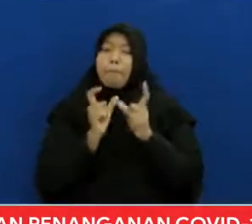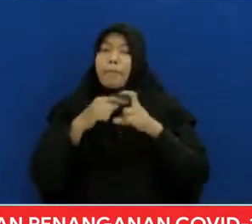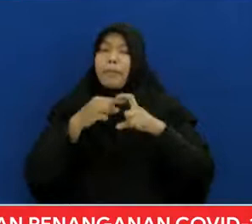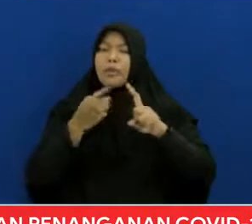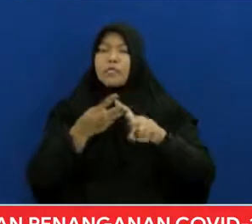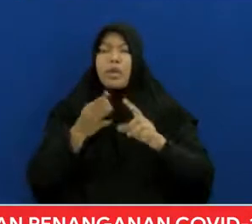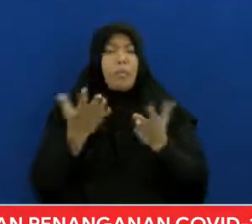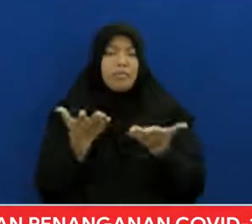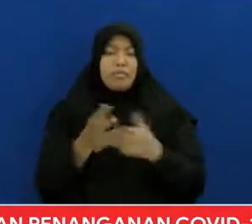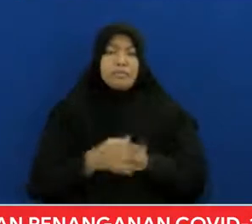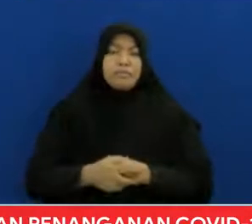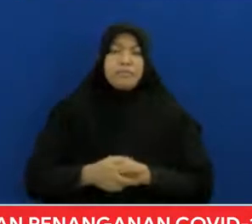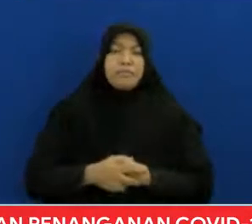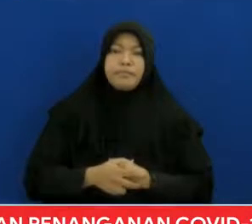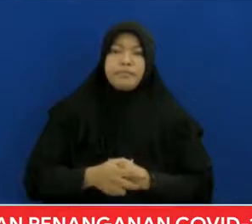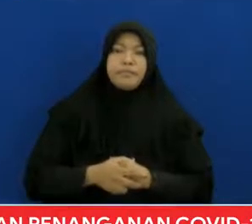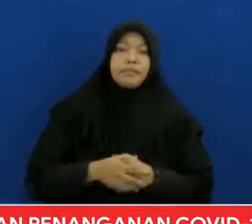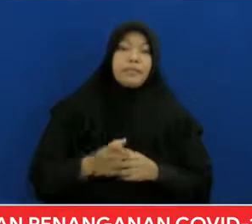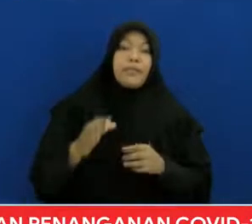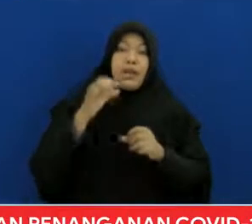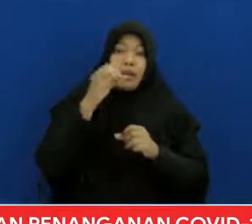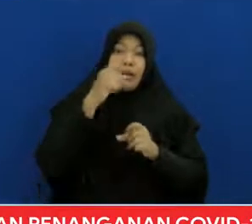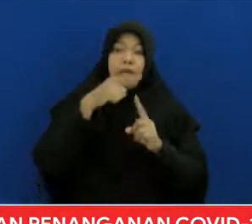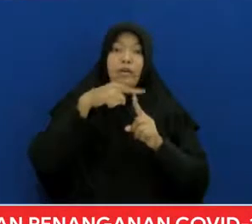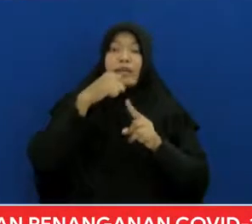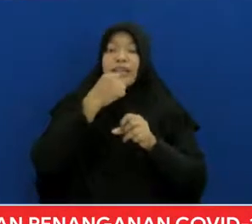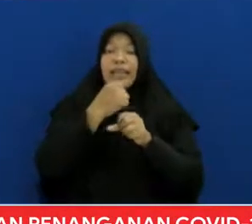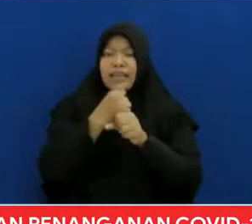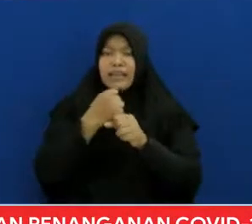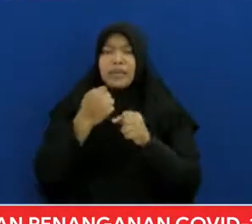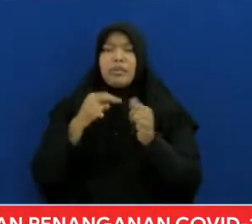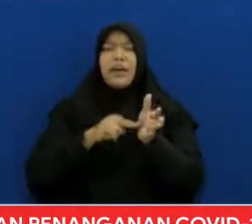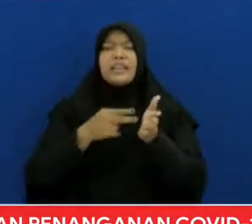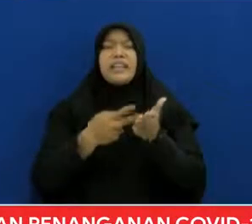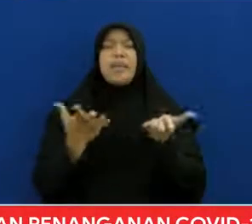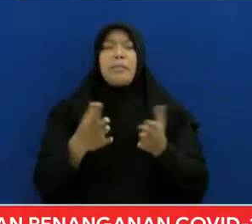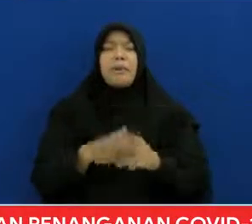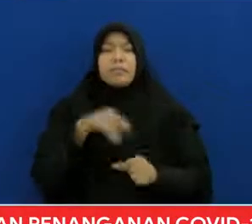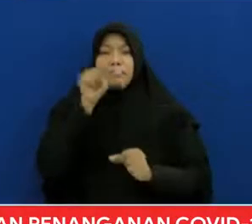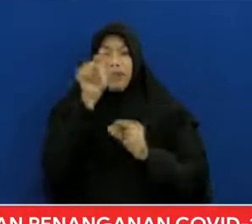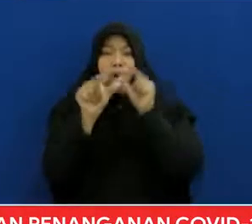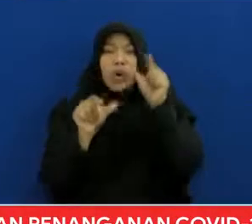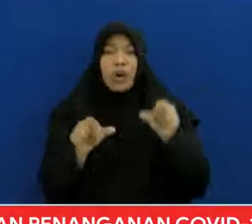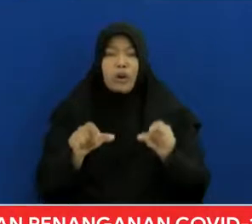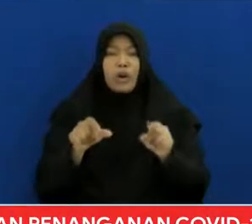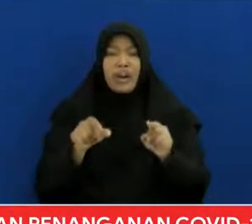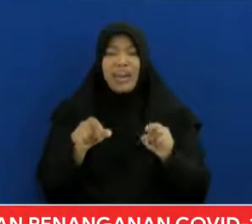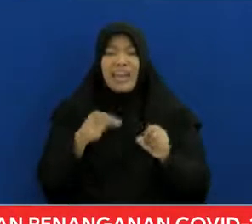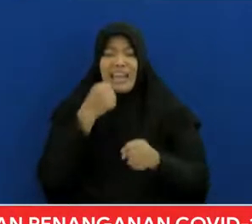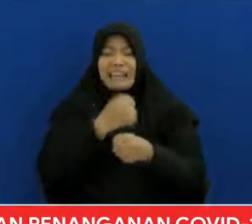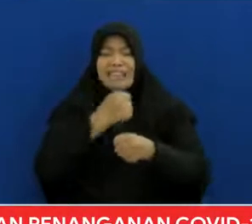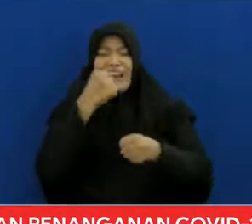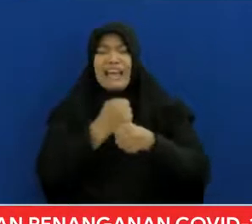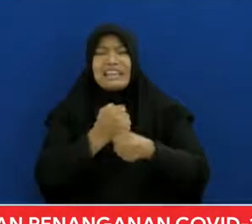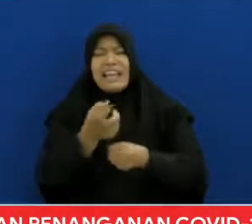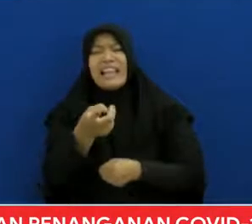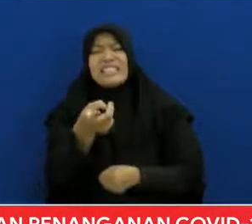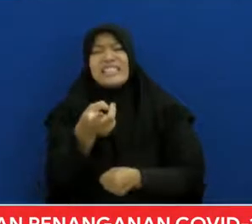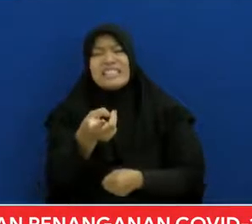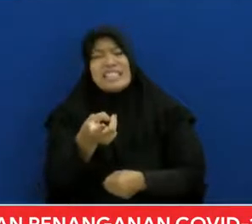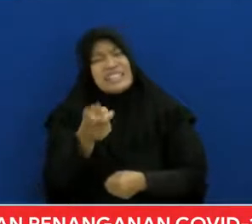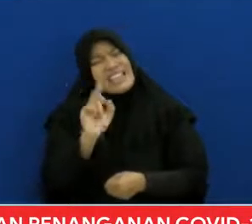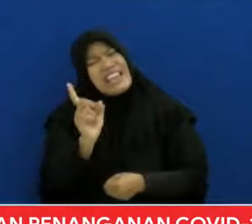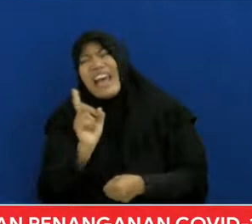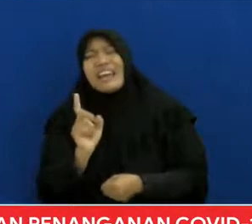Baik, jadi OTG adalah orang-orang tanpa gejala tetapi yang bersangkutan